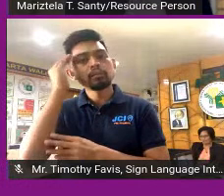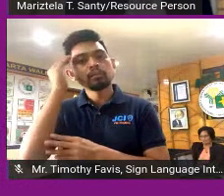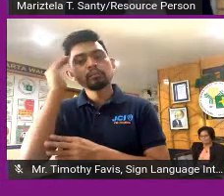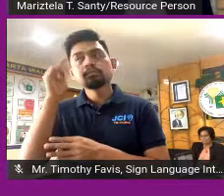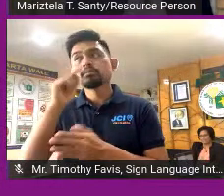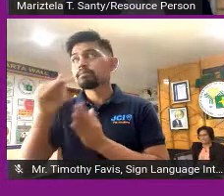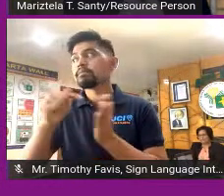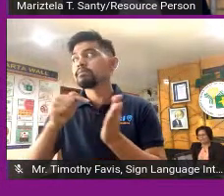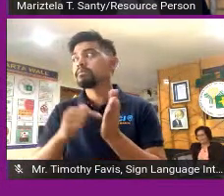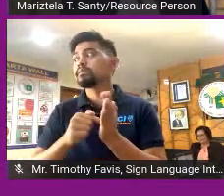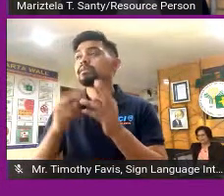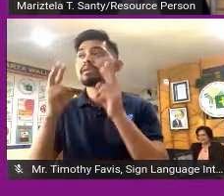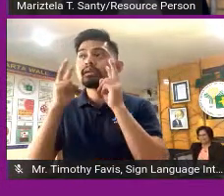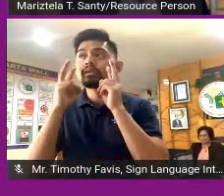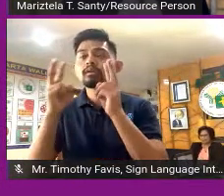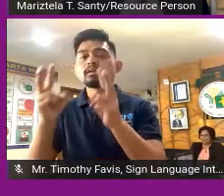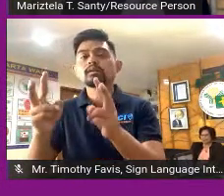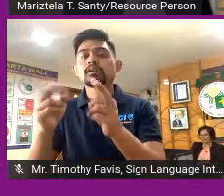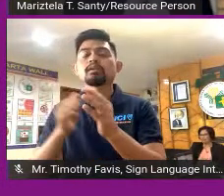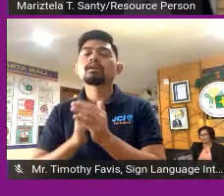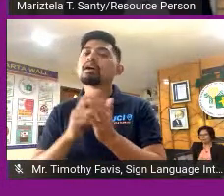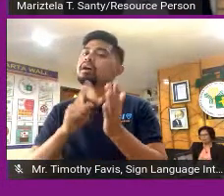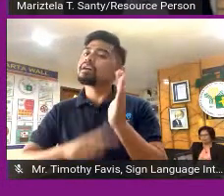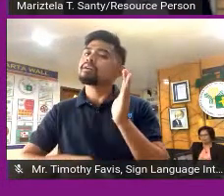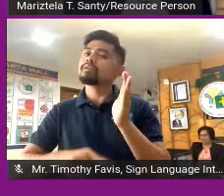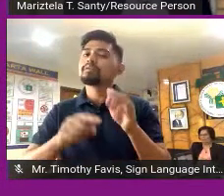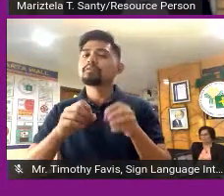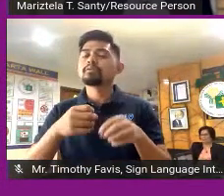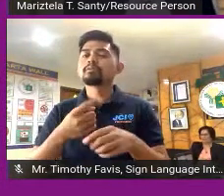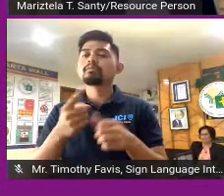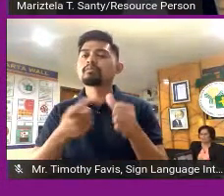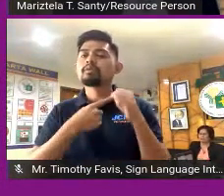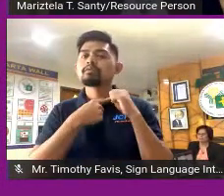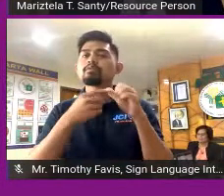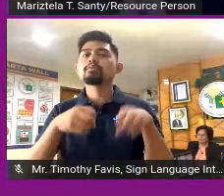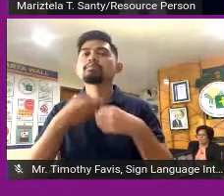po? Titingnan natin, alin ba ang una kong bibigyan